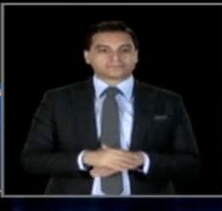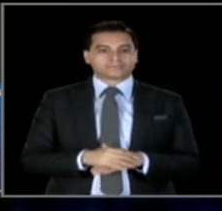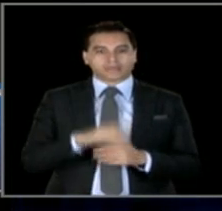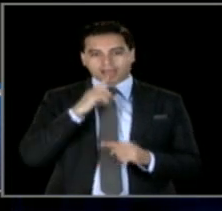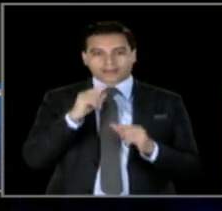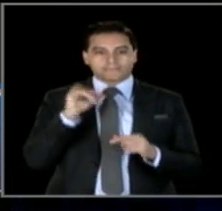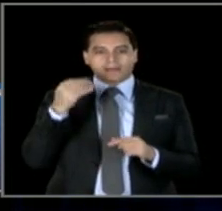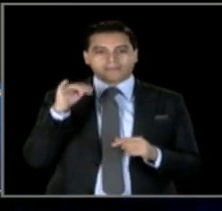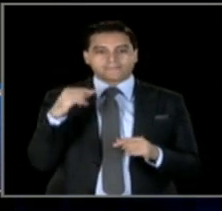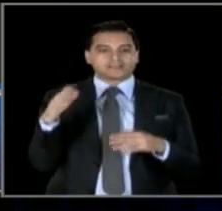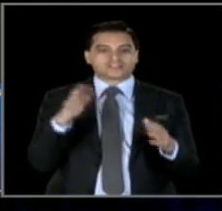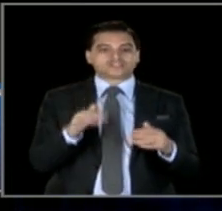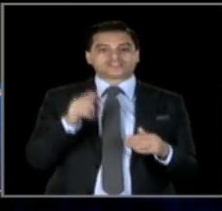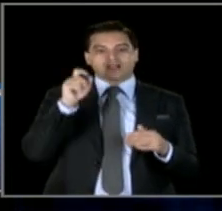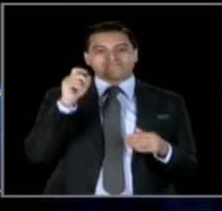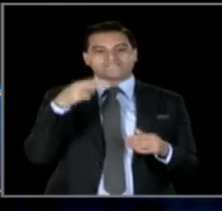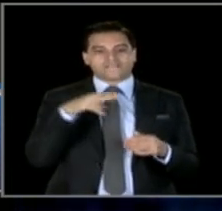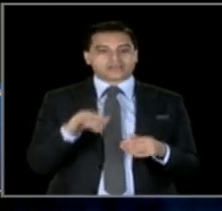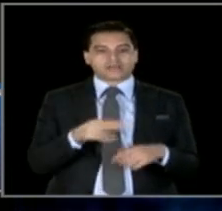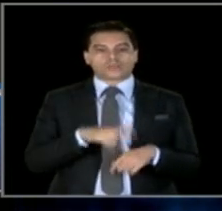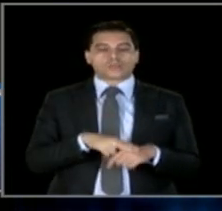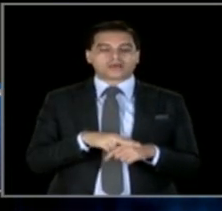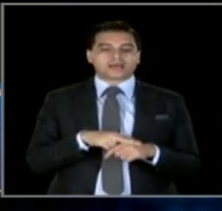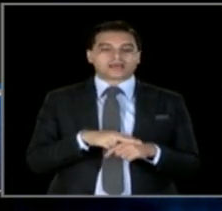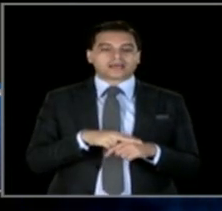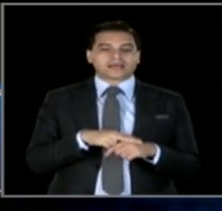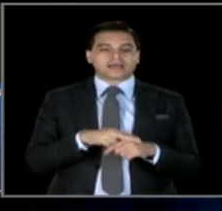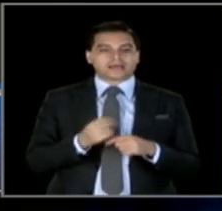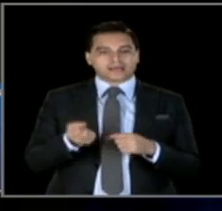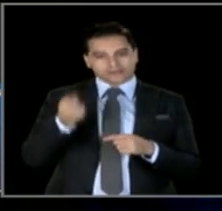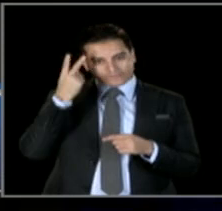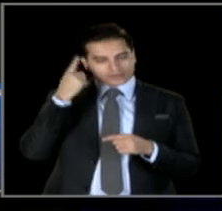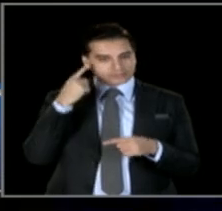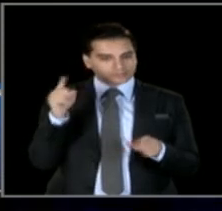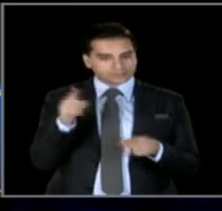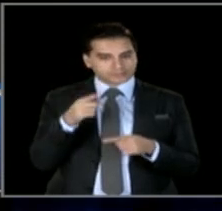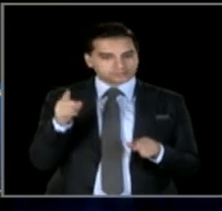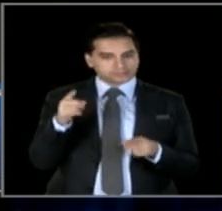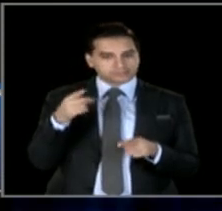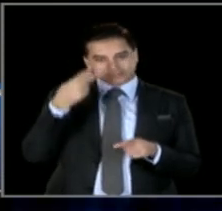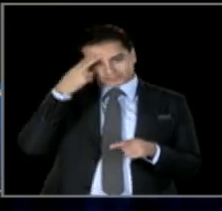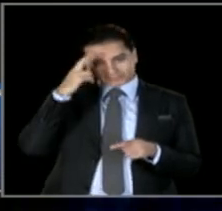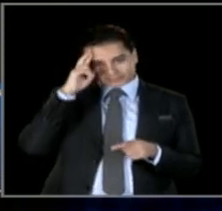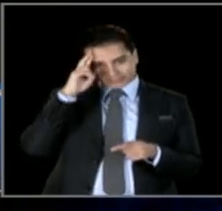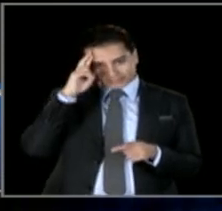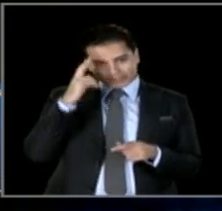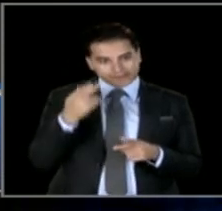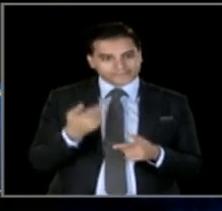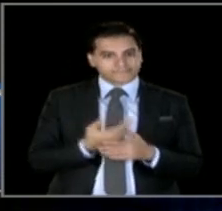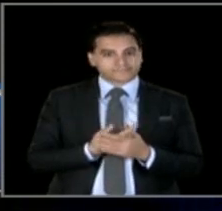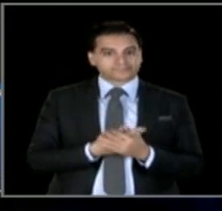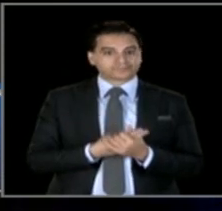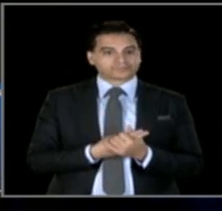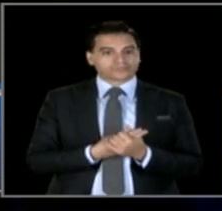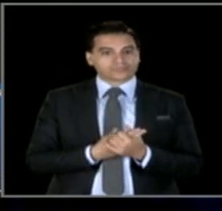كلمات محمد شفعي، توزيع كريم عبد الوهاب. مين اللي لحنها؟